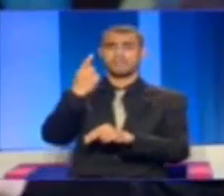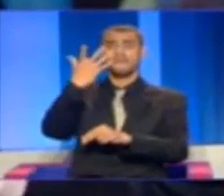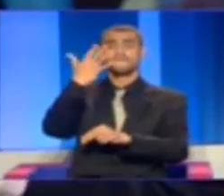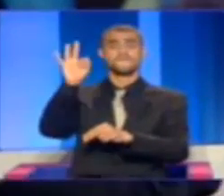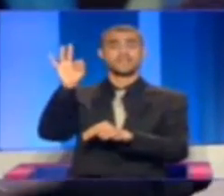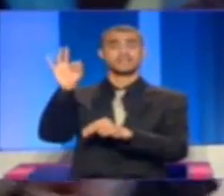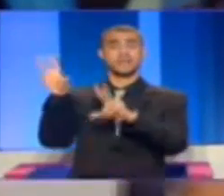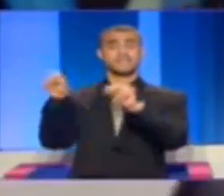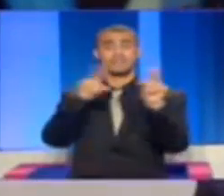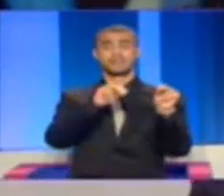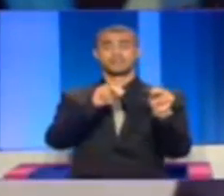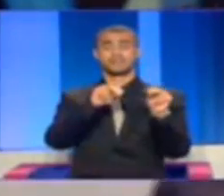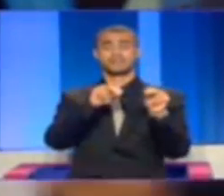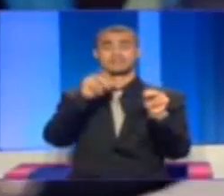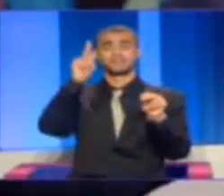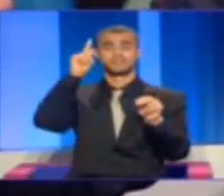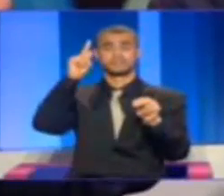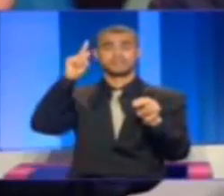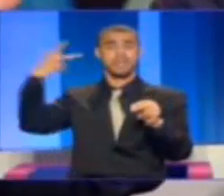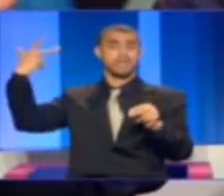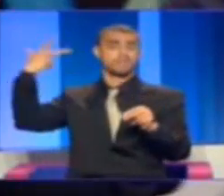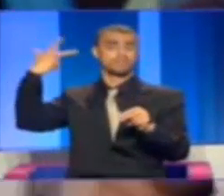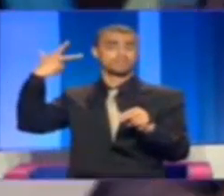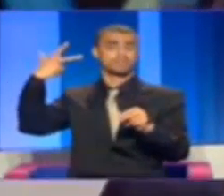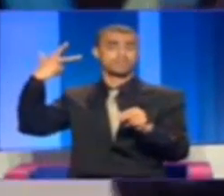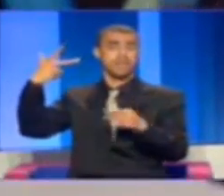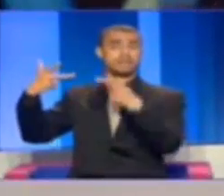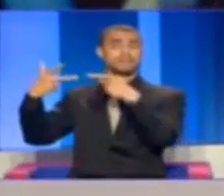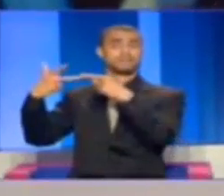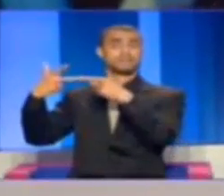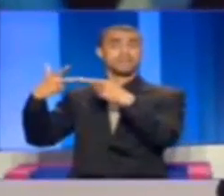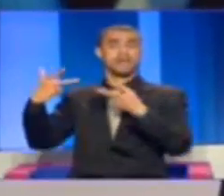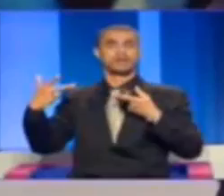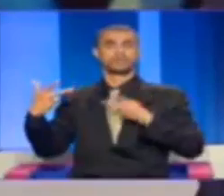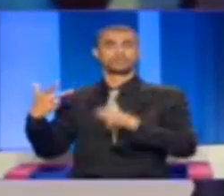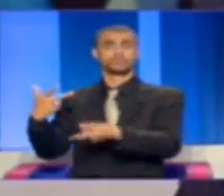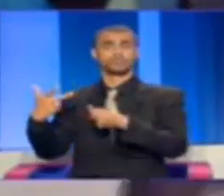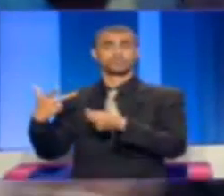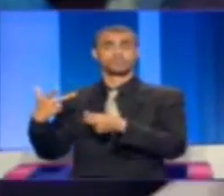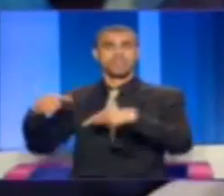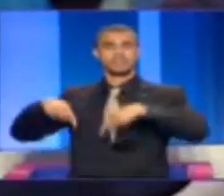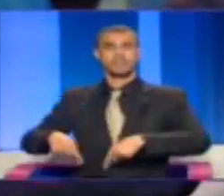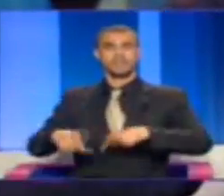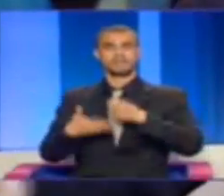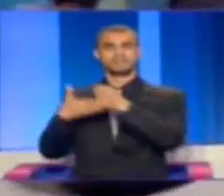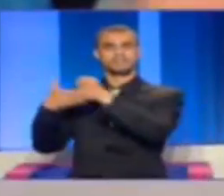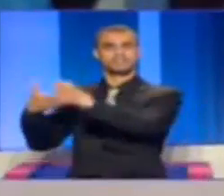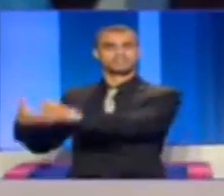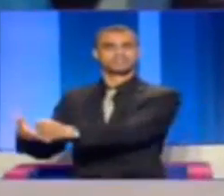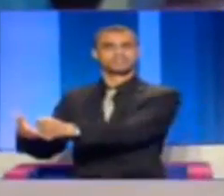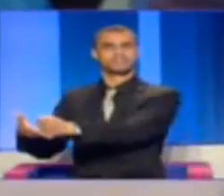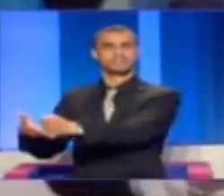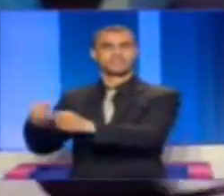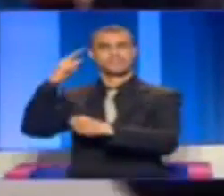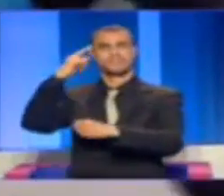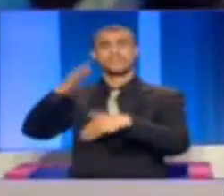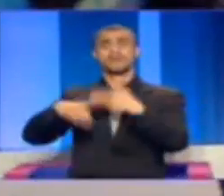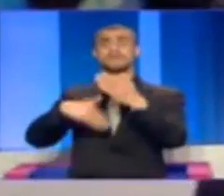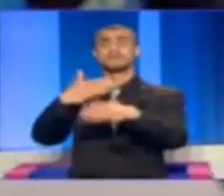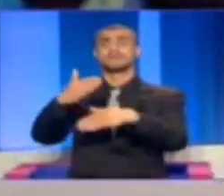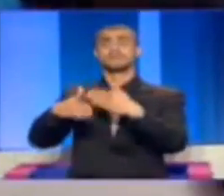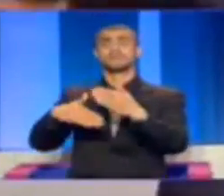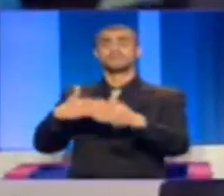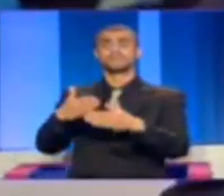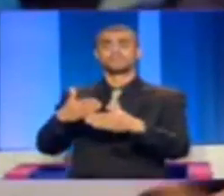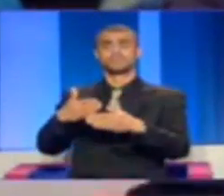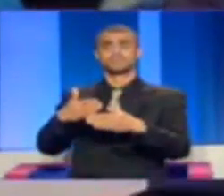خدينا كمثال. هذه القوقعه تاخذ التغطيه الصحه، وكاع الاطفال اللي تحتاجوا للقوقعه التغطيه الصحيه تتسمح لهم